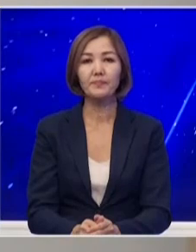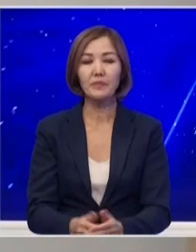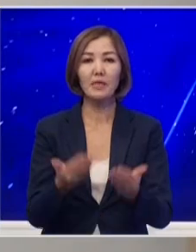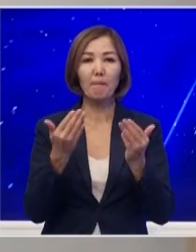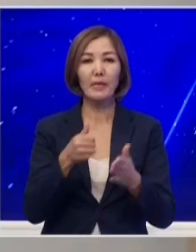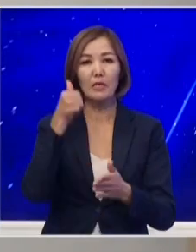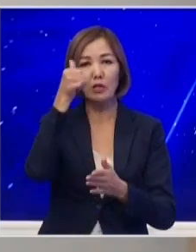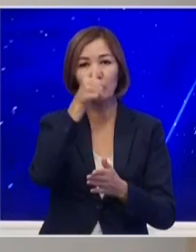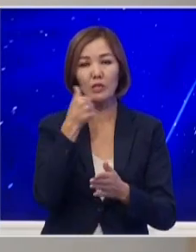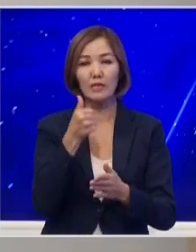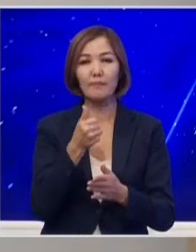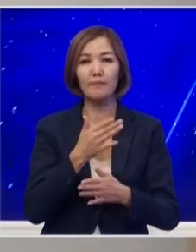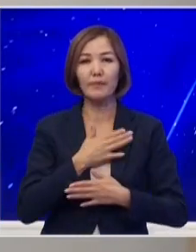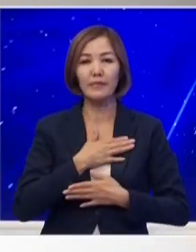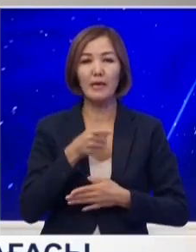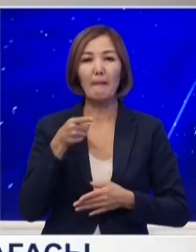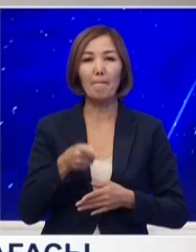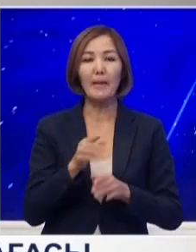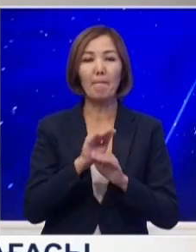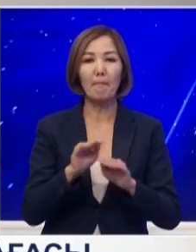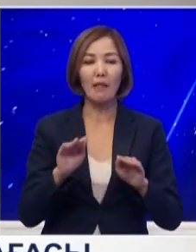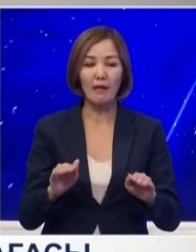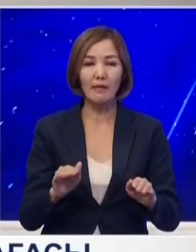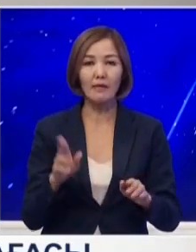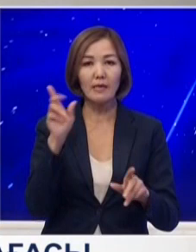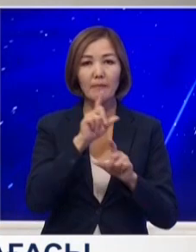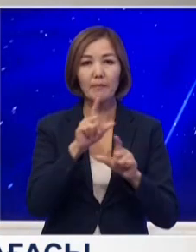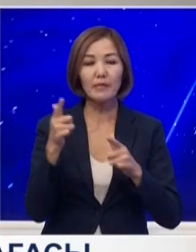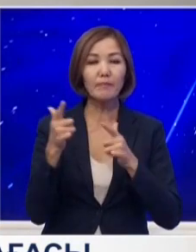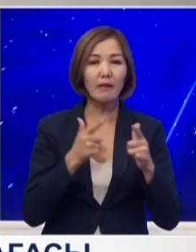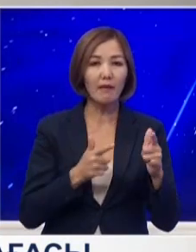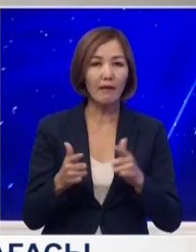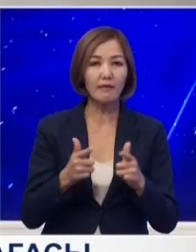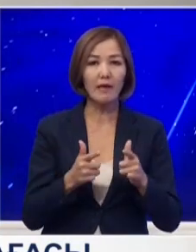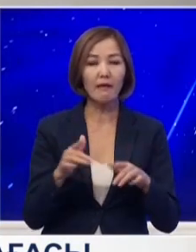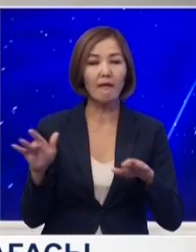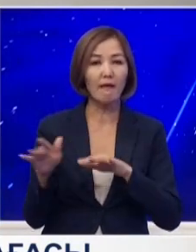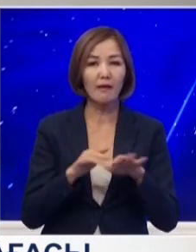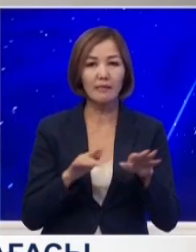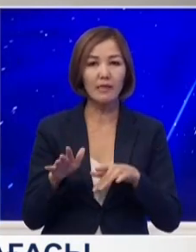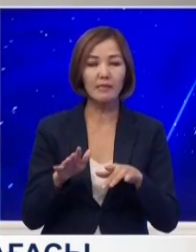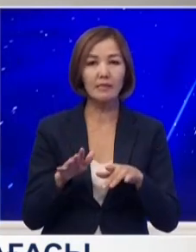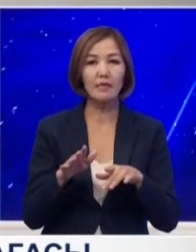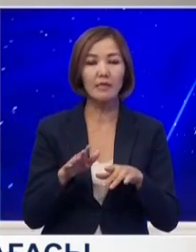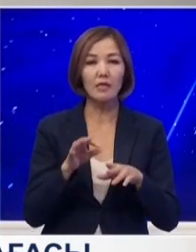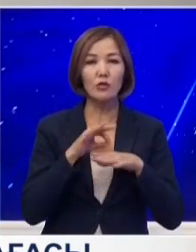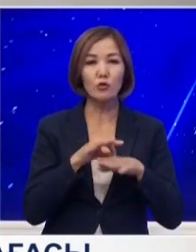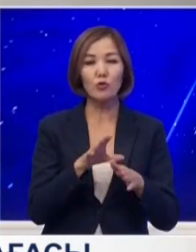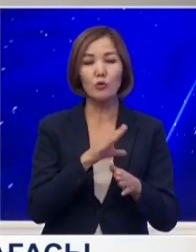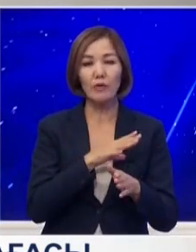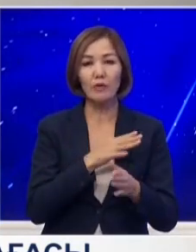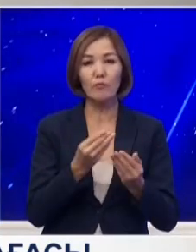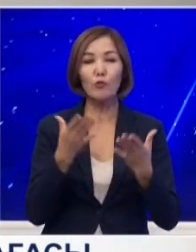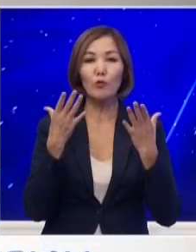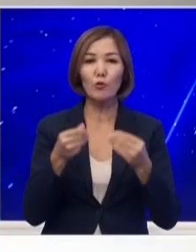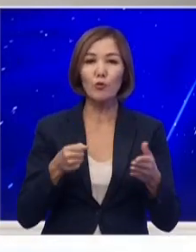Биылғы жылы біз өзімізге 1000 баланы осы мектепке дайындайық акциясымен жұмыс жасап жатырмыз. Бүгінгі күнге